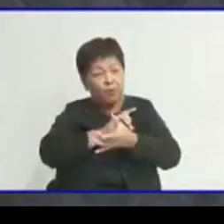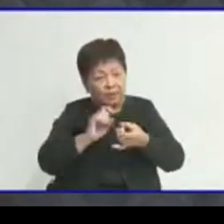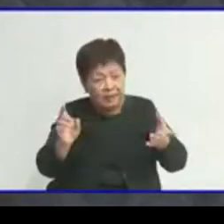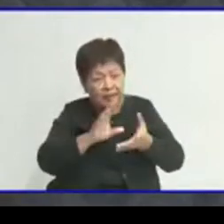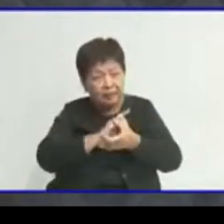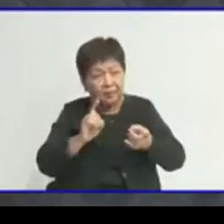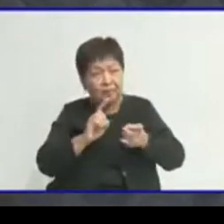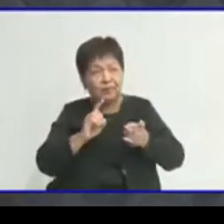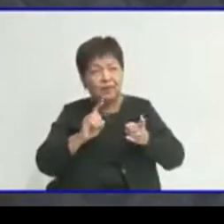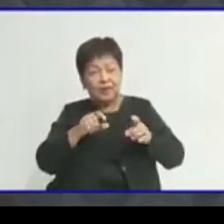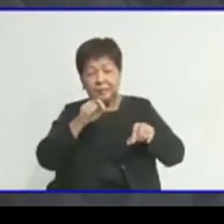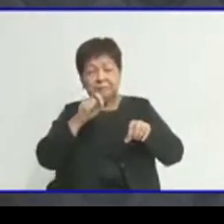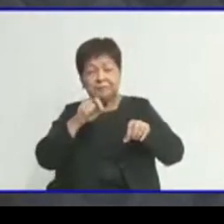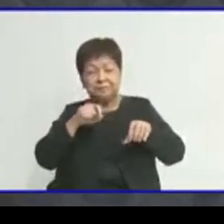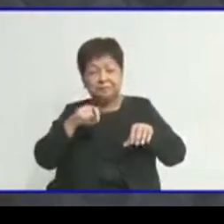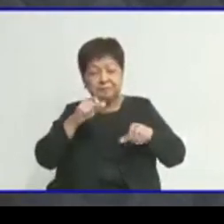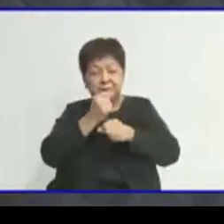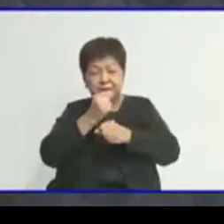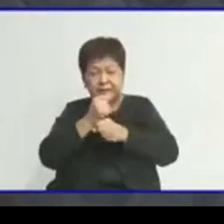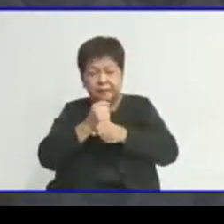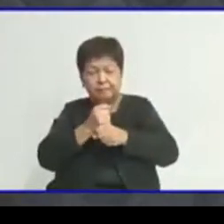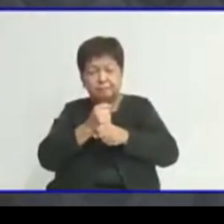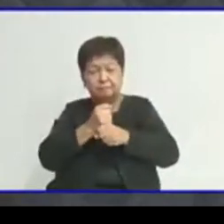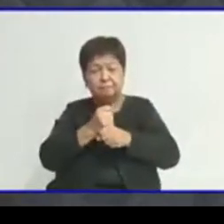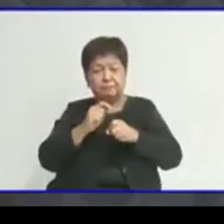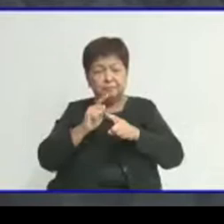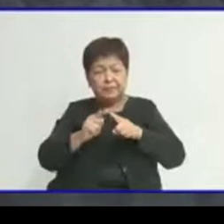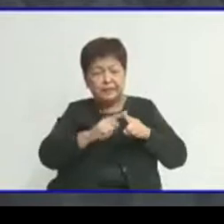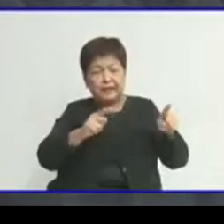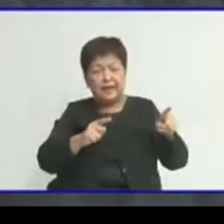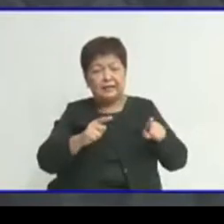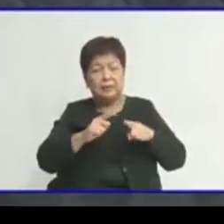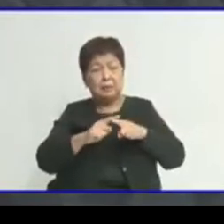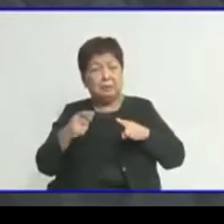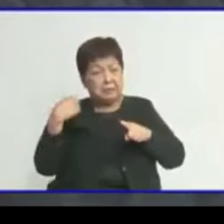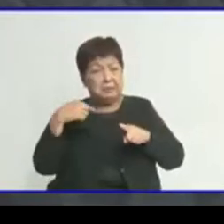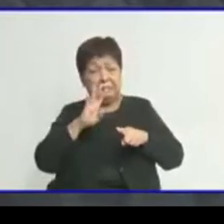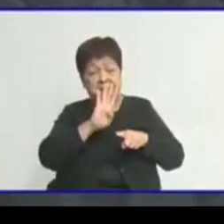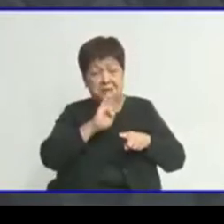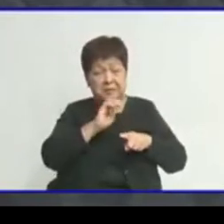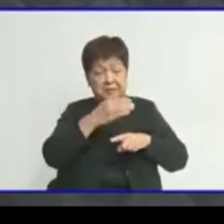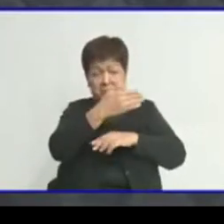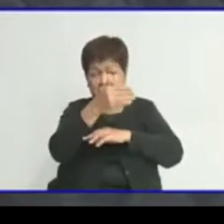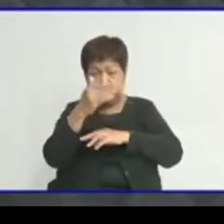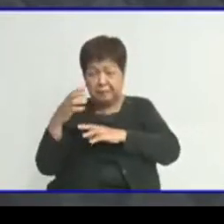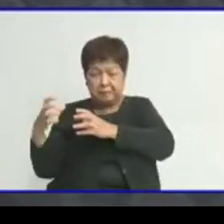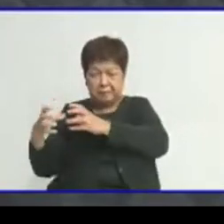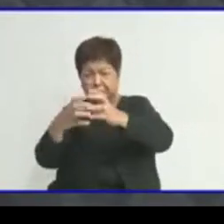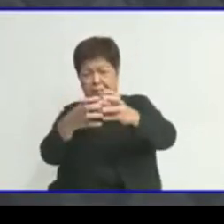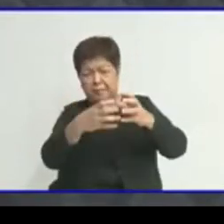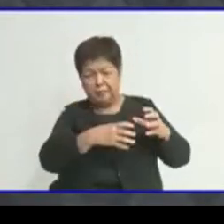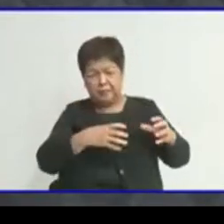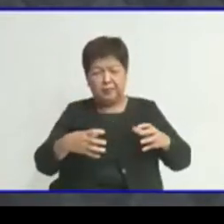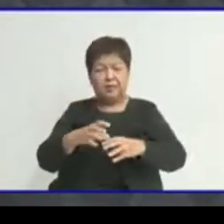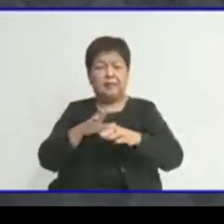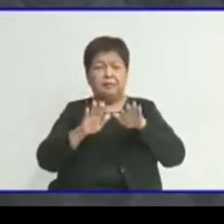บอกเพราะว่าผู้ลี้ภัยในเมืองมีประมาณสัก40สัญชาติด้วยซ้ำไปนะคะ เนื่องจากพวกตัวที่ผู้ลี้ภัยส่วนใหญ่ก็แ